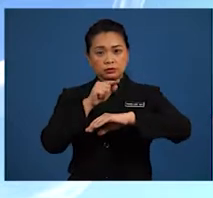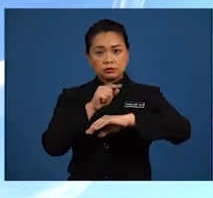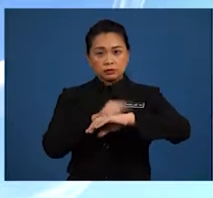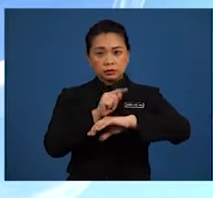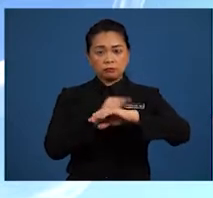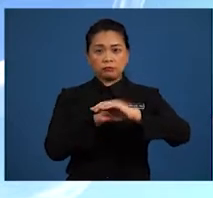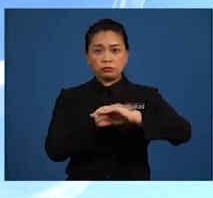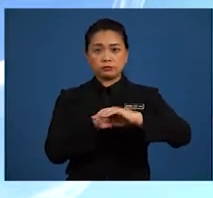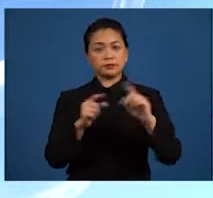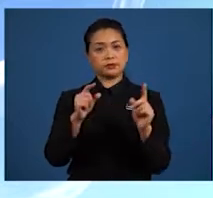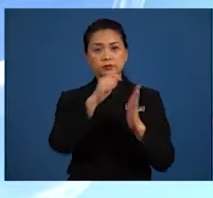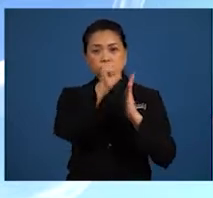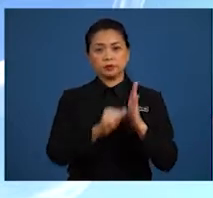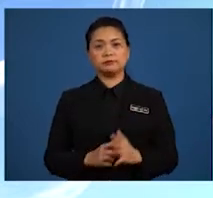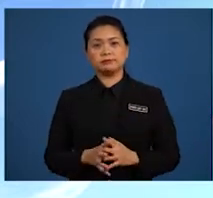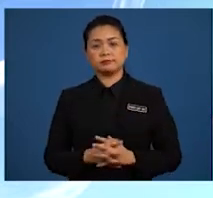tempo animasi